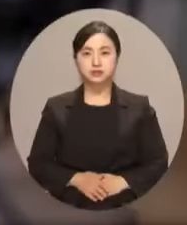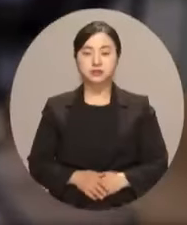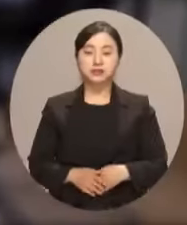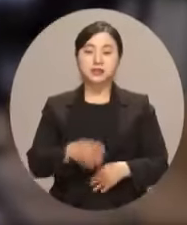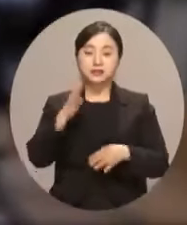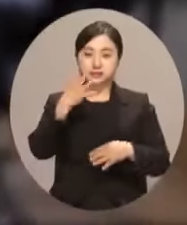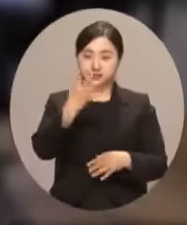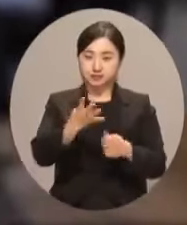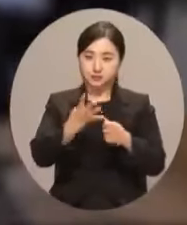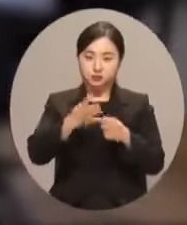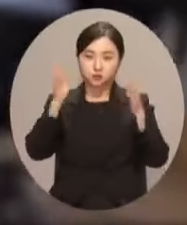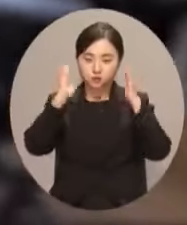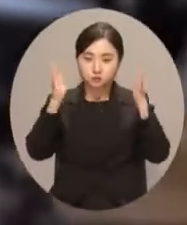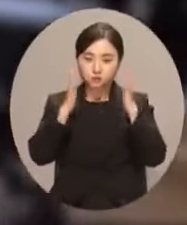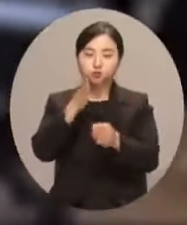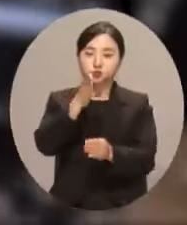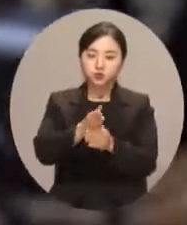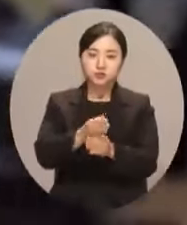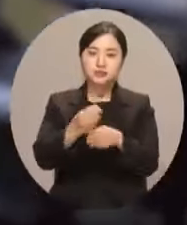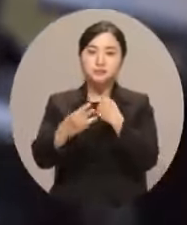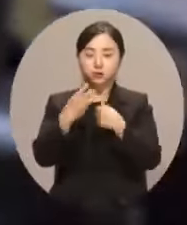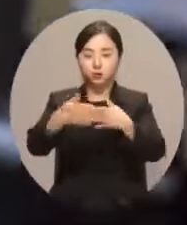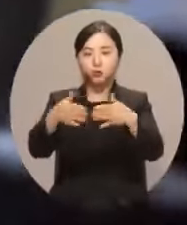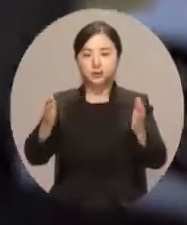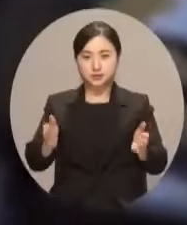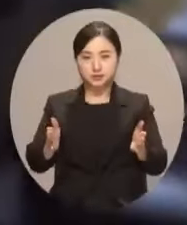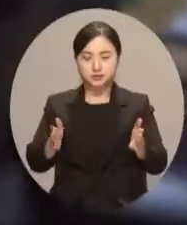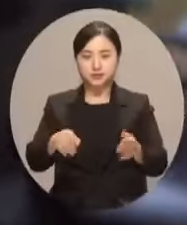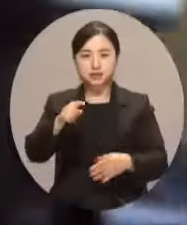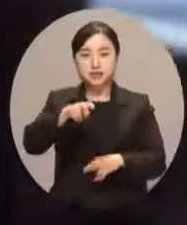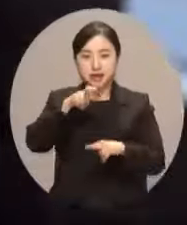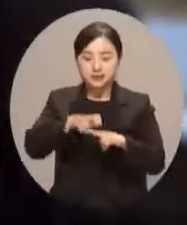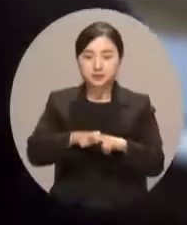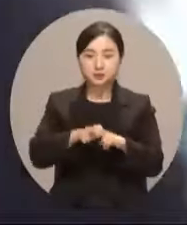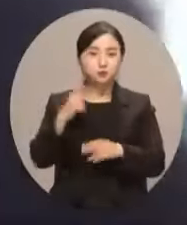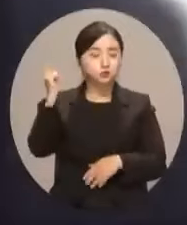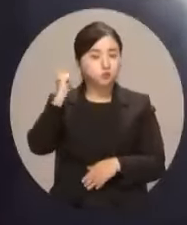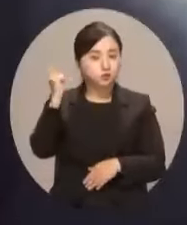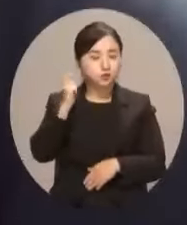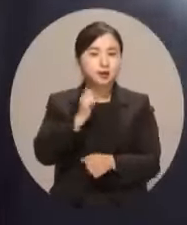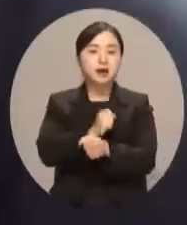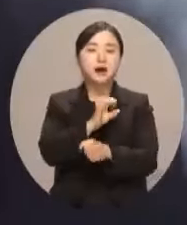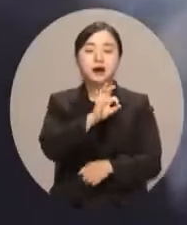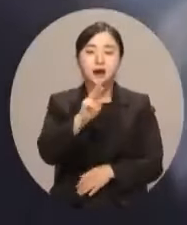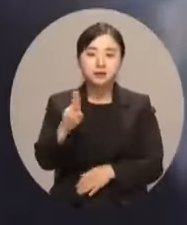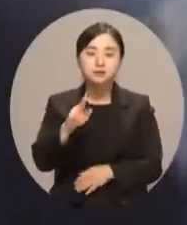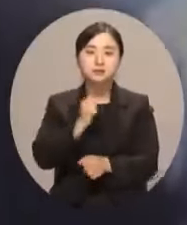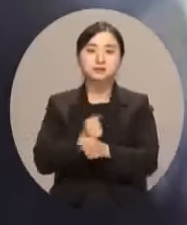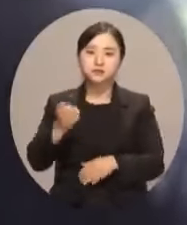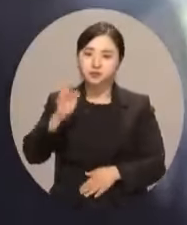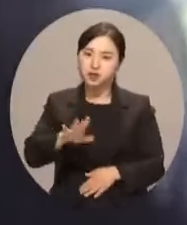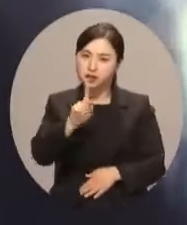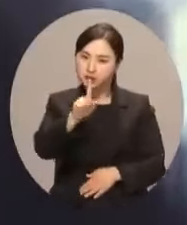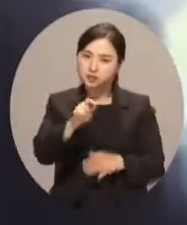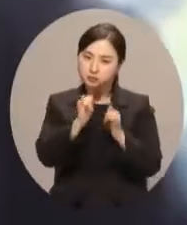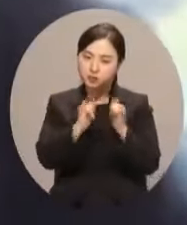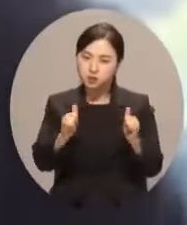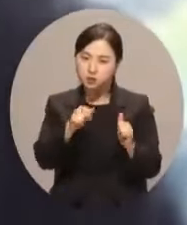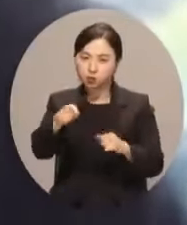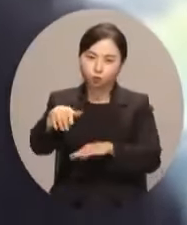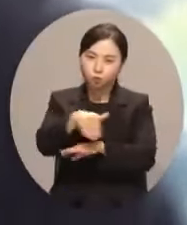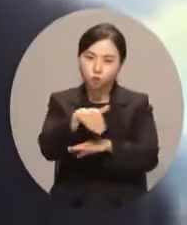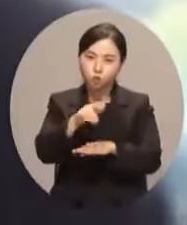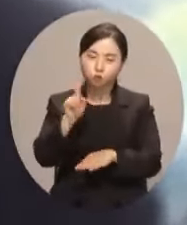4교시 수업이 한창인 한 초등학교 3학년 교실. 제자리에 앉아 수업을 듣고 있어야 할 학생 한 명이 교탁 앞을